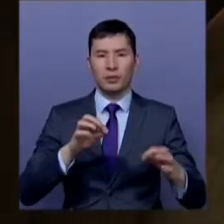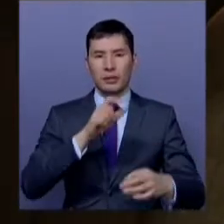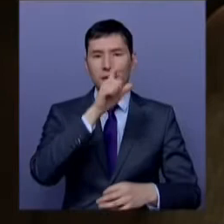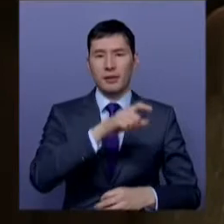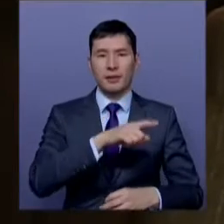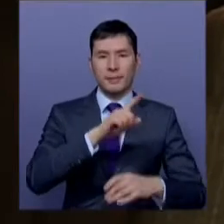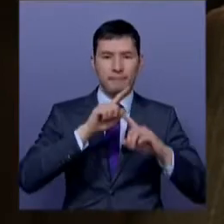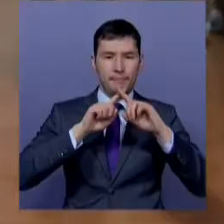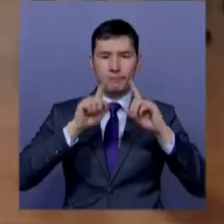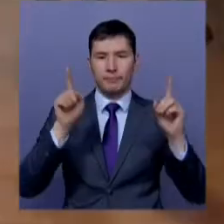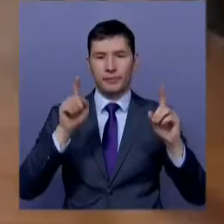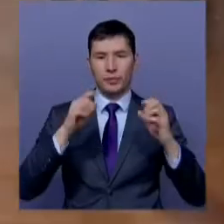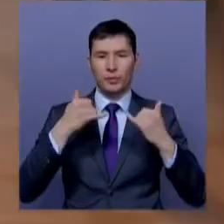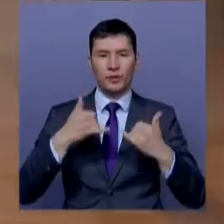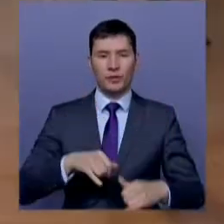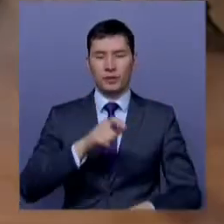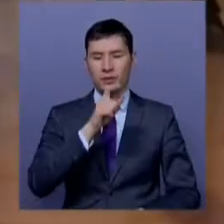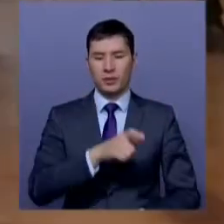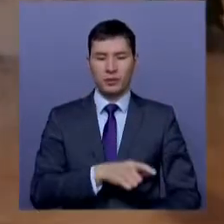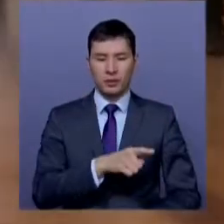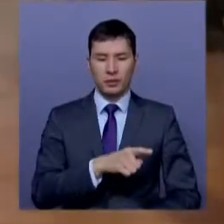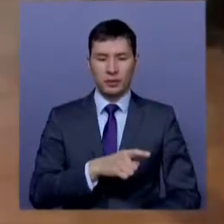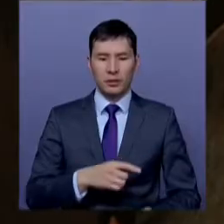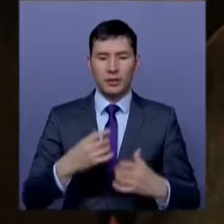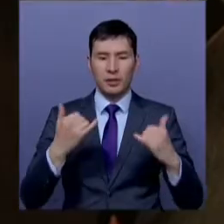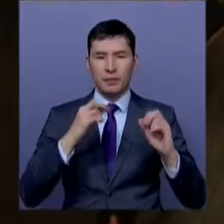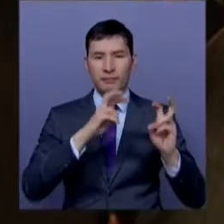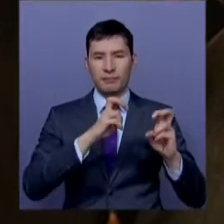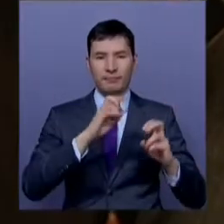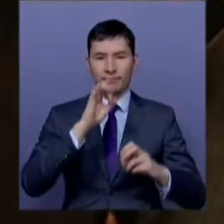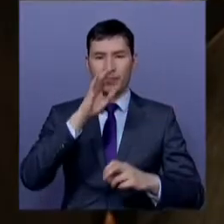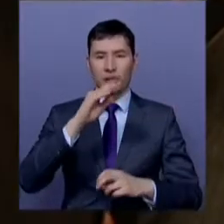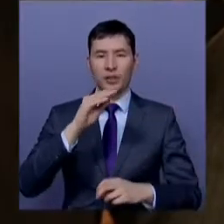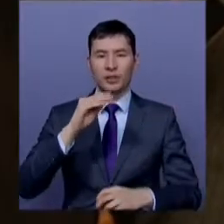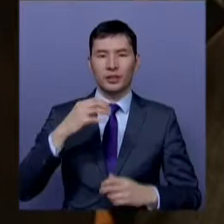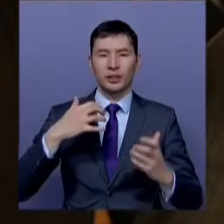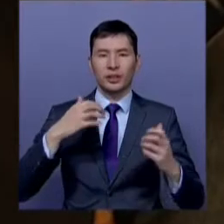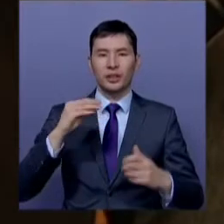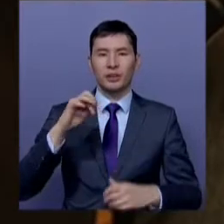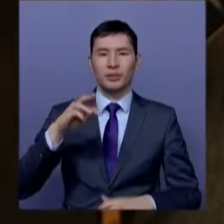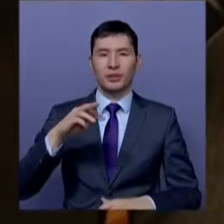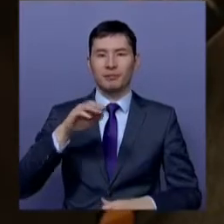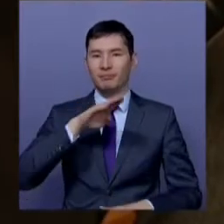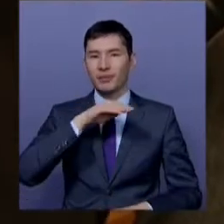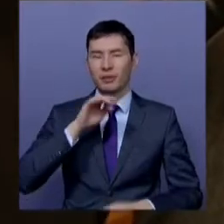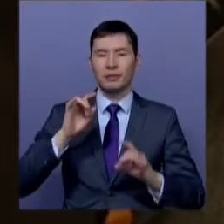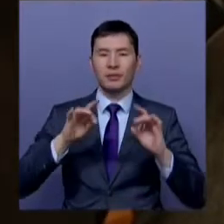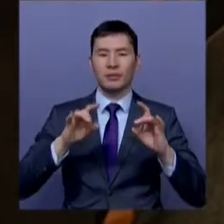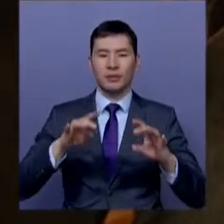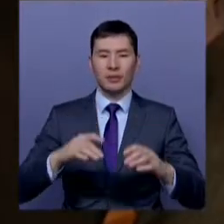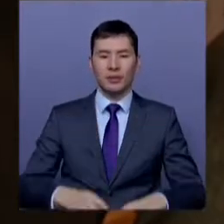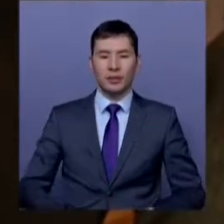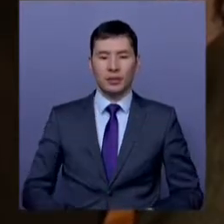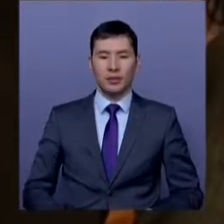данышпандығы барлық жерде қазір жарқырап тұр. Жамбыл атамыз айтады екен, ай ортақ, күн ортақ, жақсы